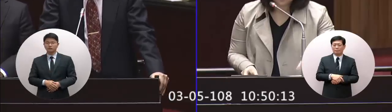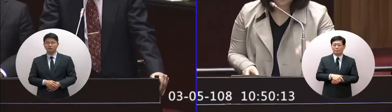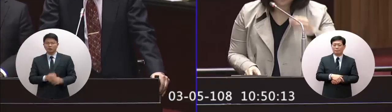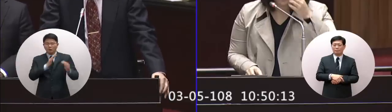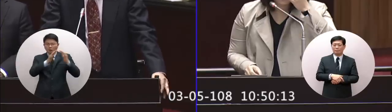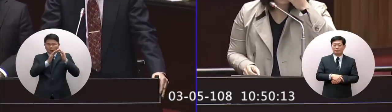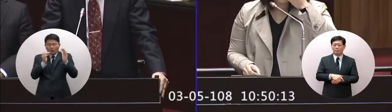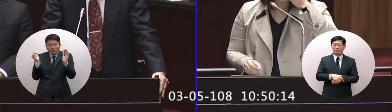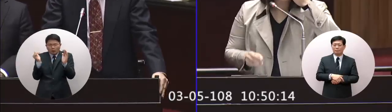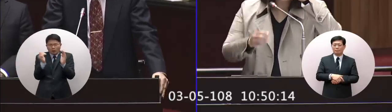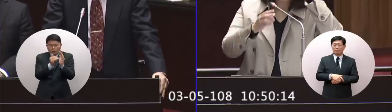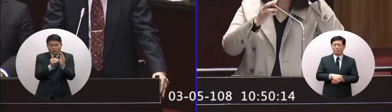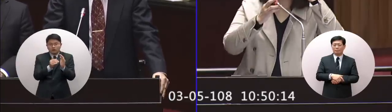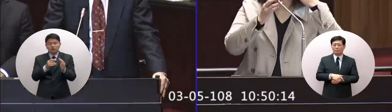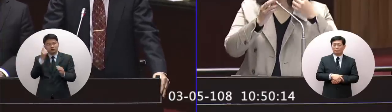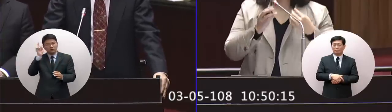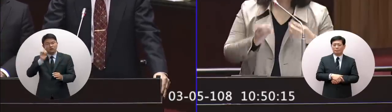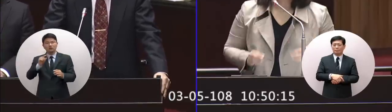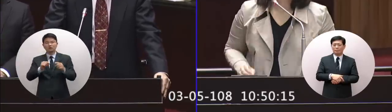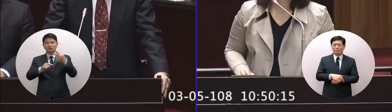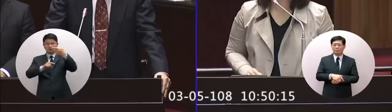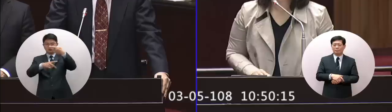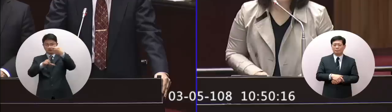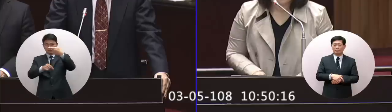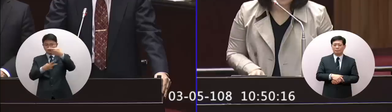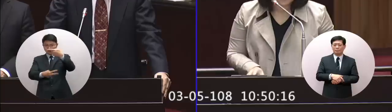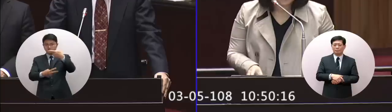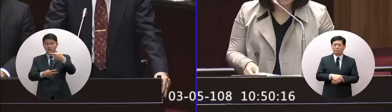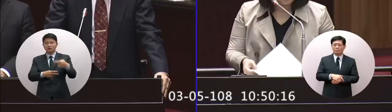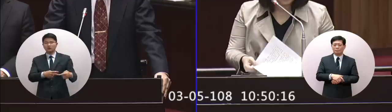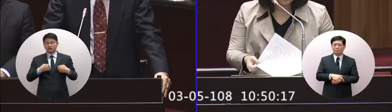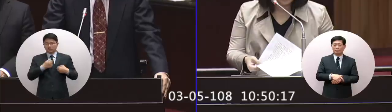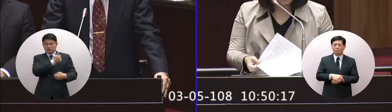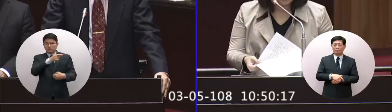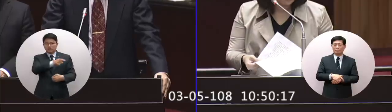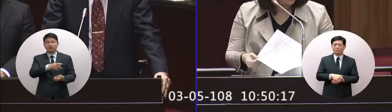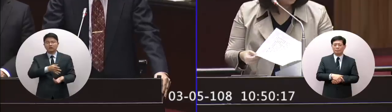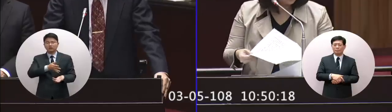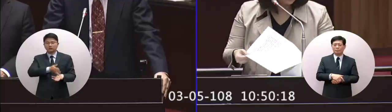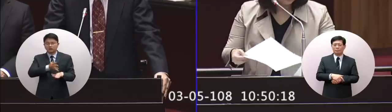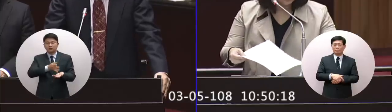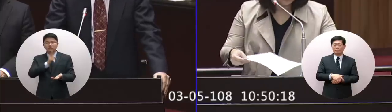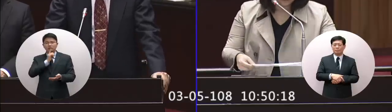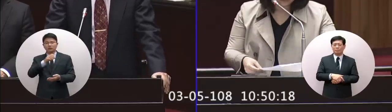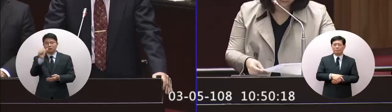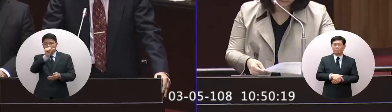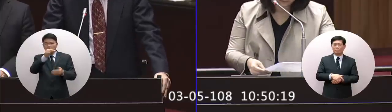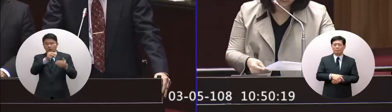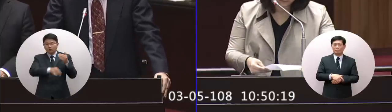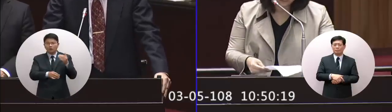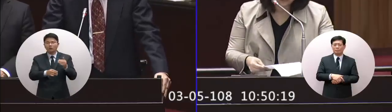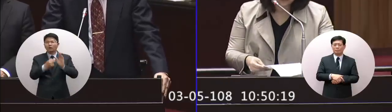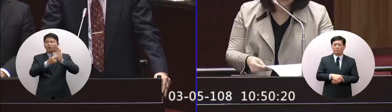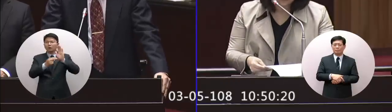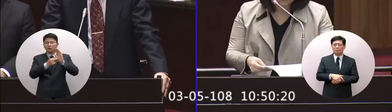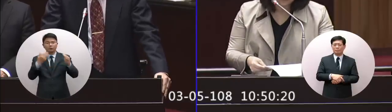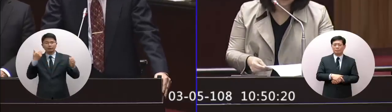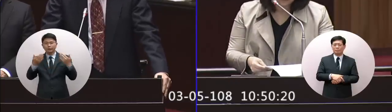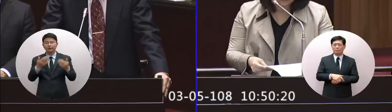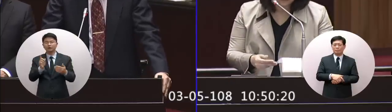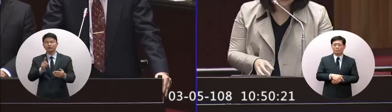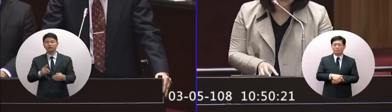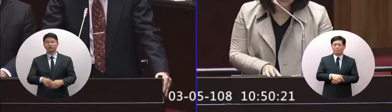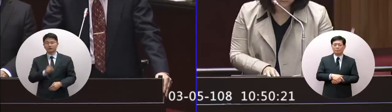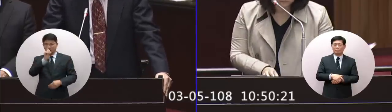临城下，也就是元月二号习近平提出了习五条啊，习五条很清楚，一